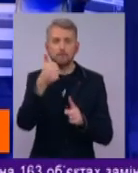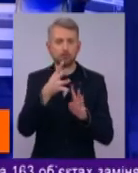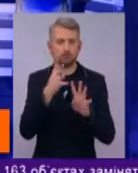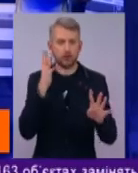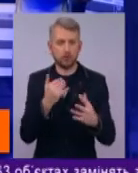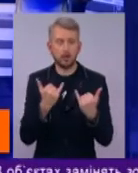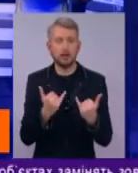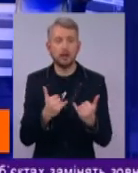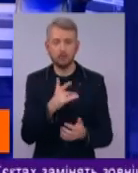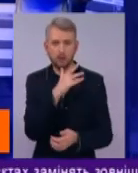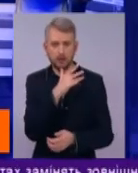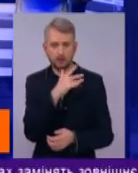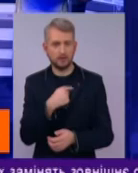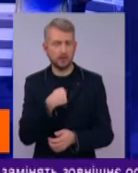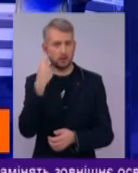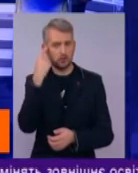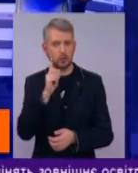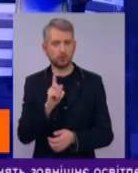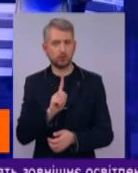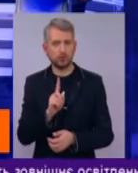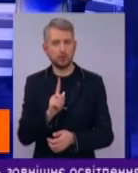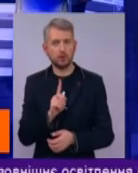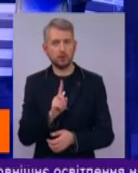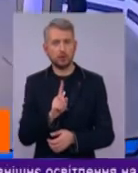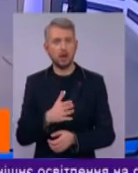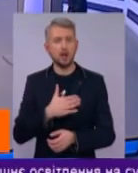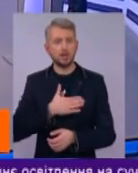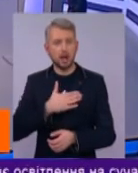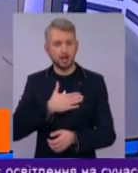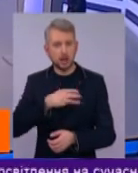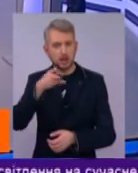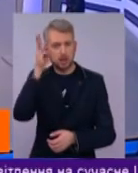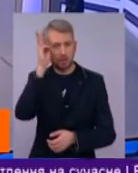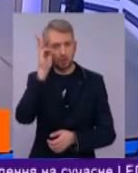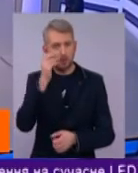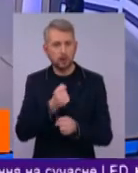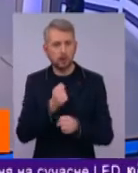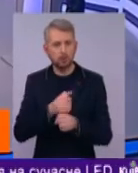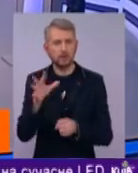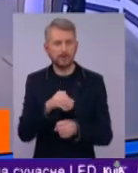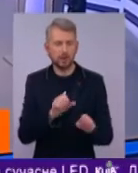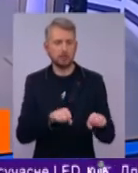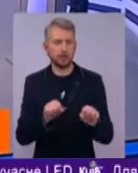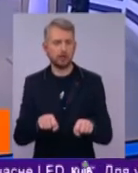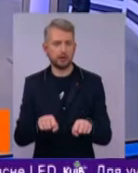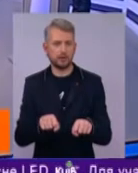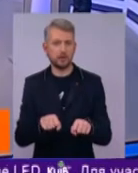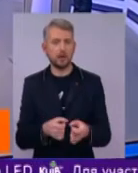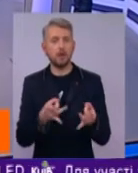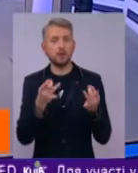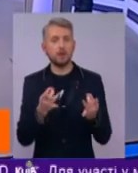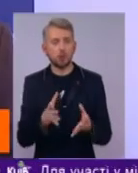На даний момент я думаю, що наша дипломатія робить все можливе.